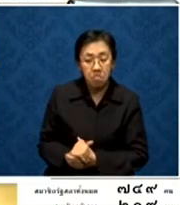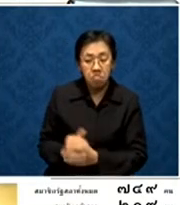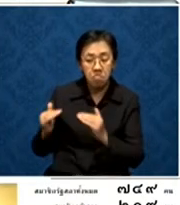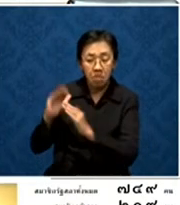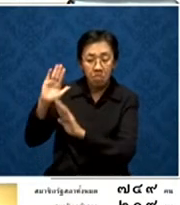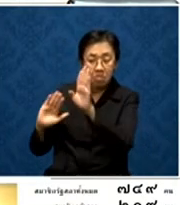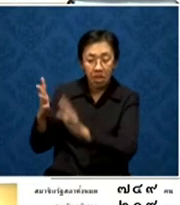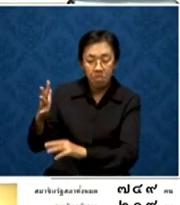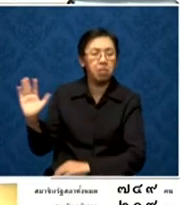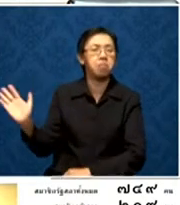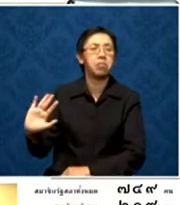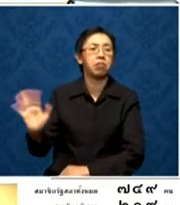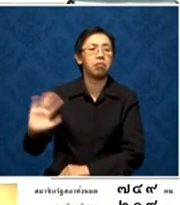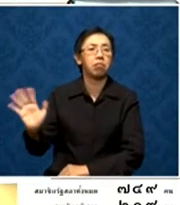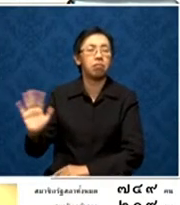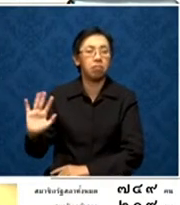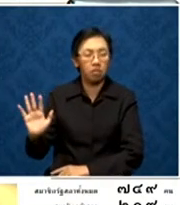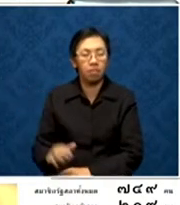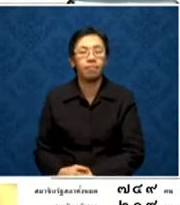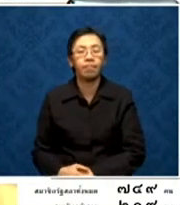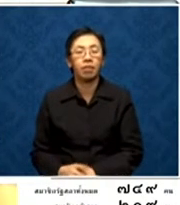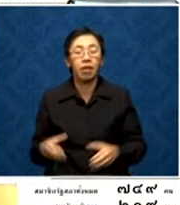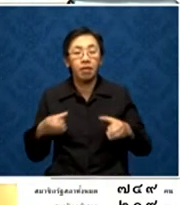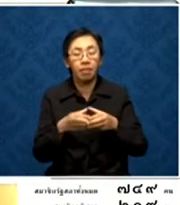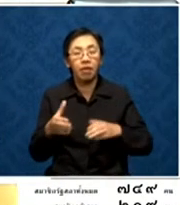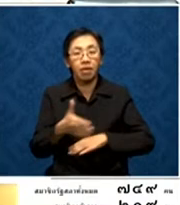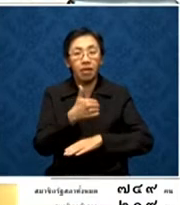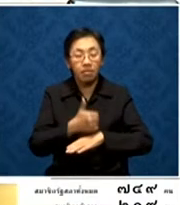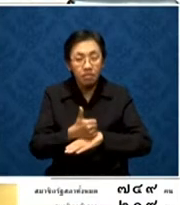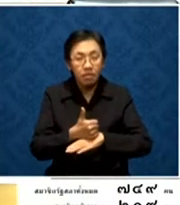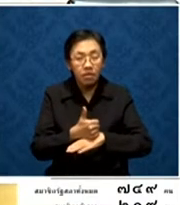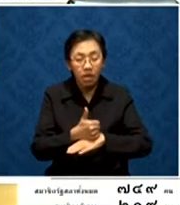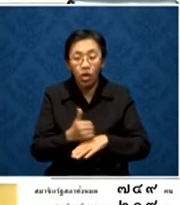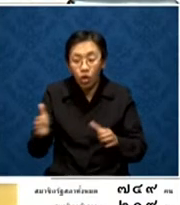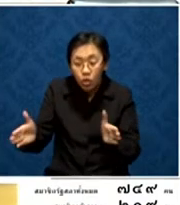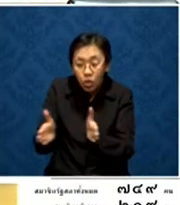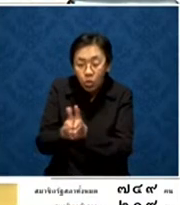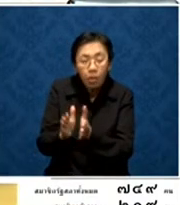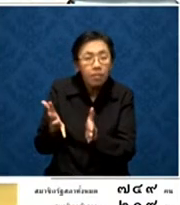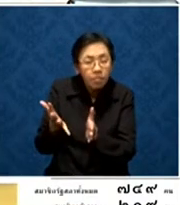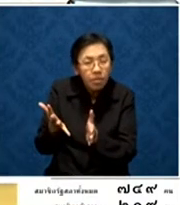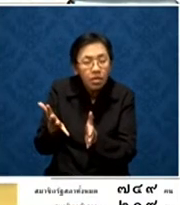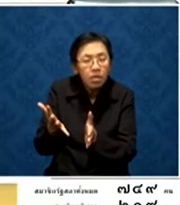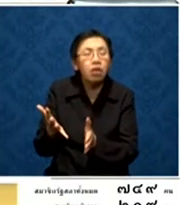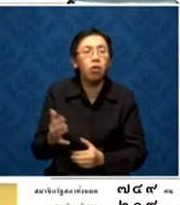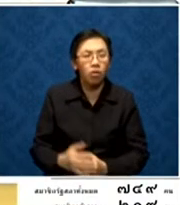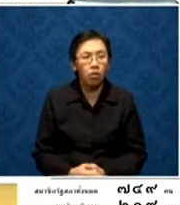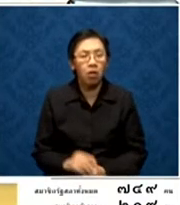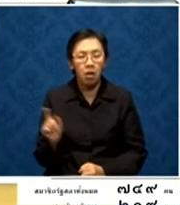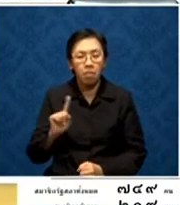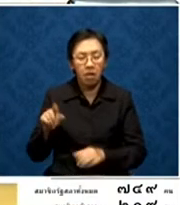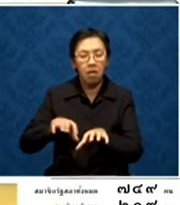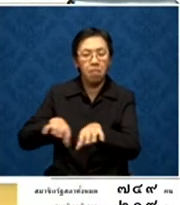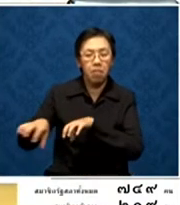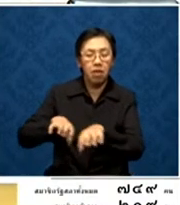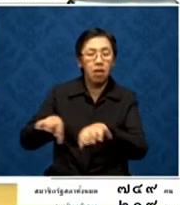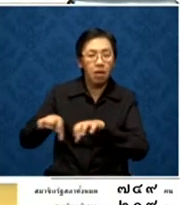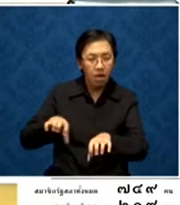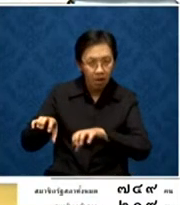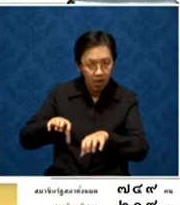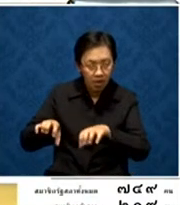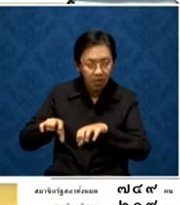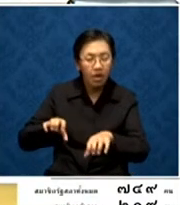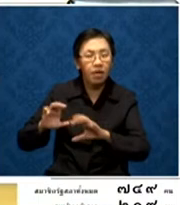กลุ่มสวนะครับก็จะสลับกันไปแบบนี้นะฮะตอนนี้ก็เมื่อสักครู่นี้คุณคำนวณสวนะฮะได้อภิปรายจบก็เป็น